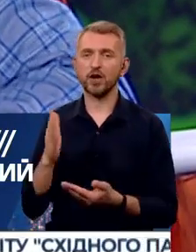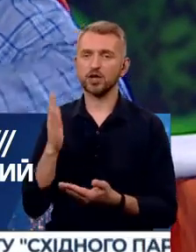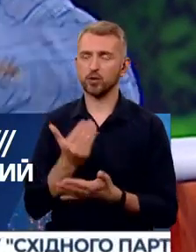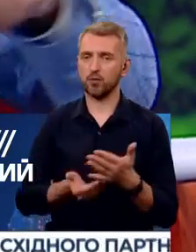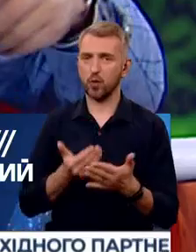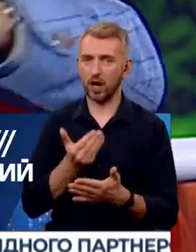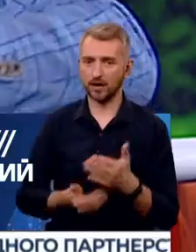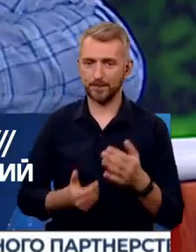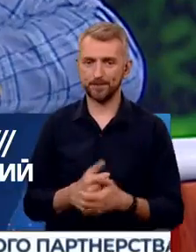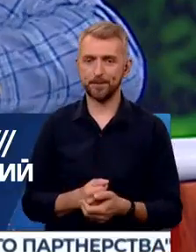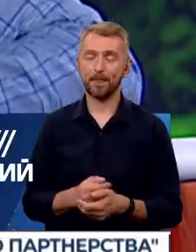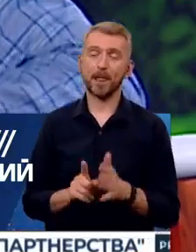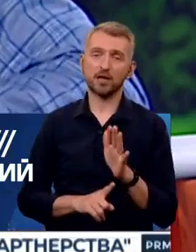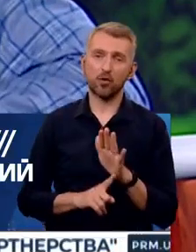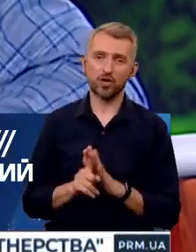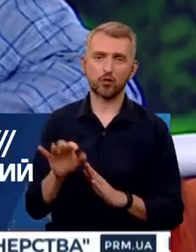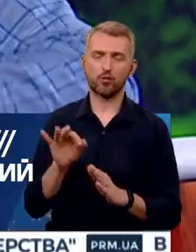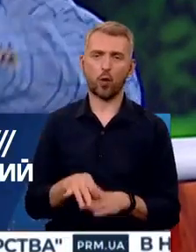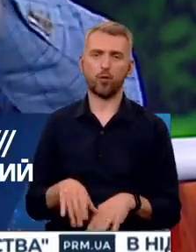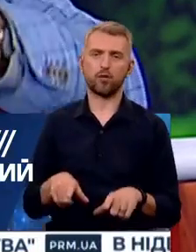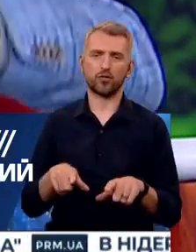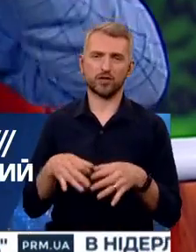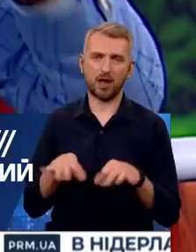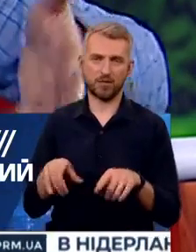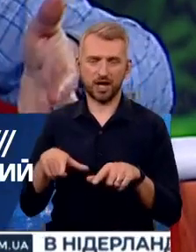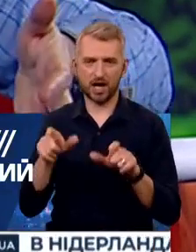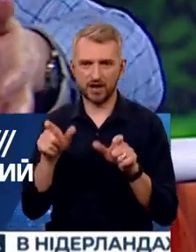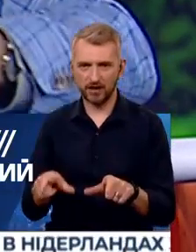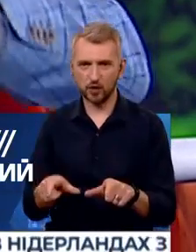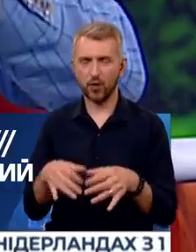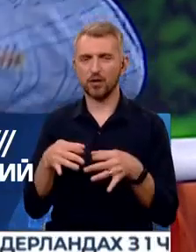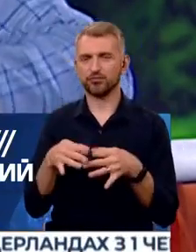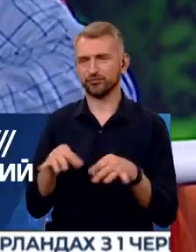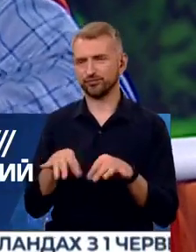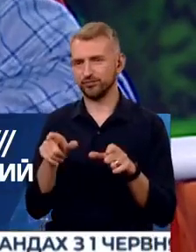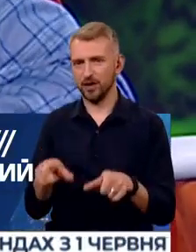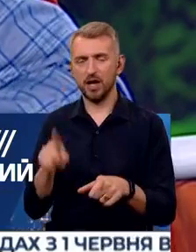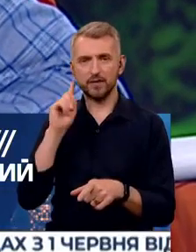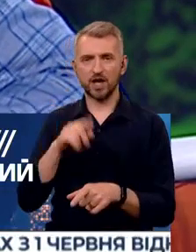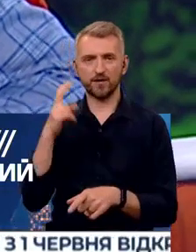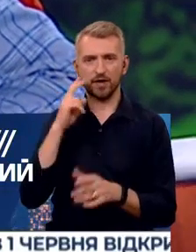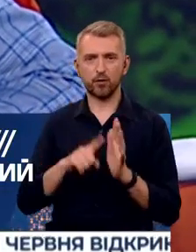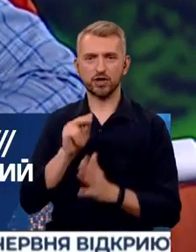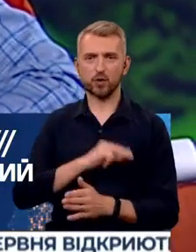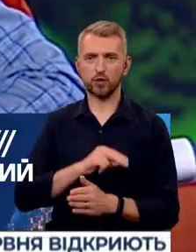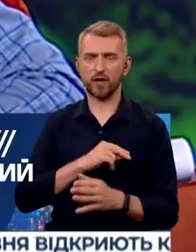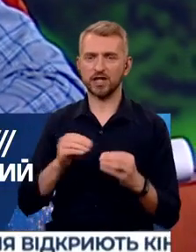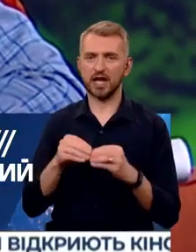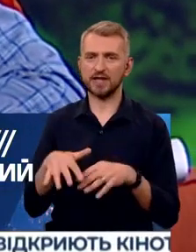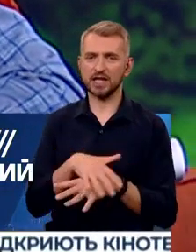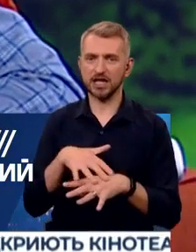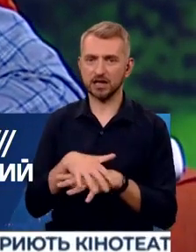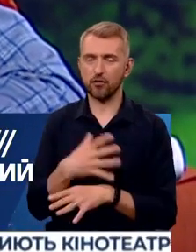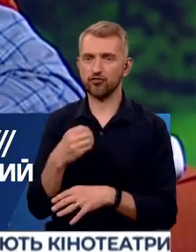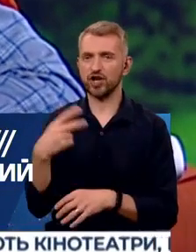порада? Значить, ну, спочатку про послаблення карантину. Карантин послаблюється. Ви знаєте, у Києві вже почали працювати 10 ринків,